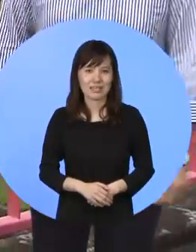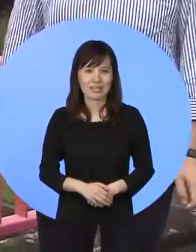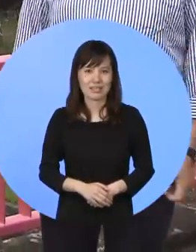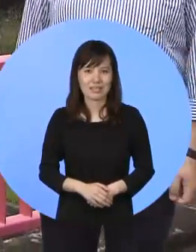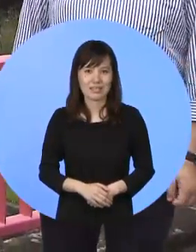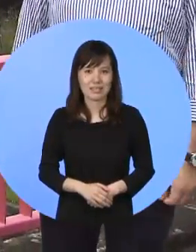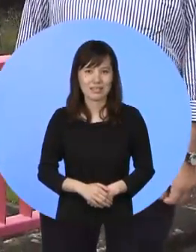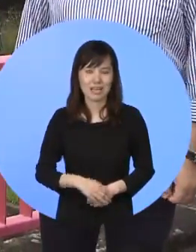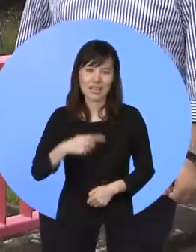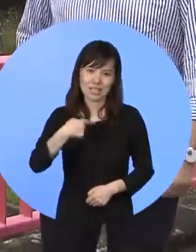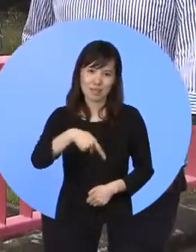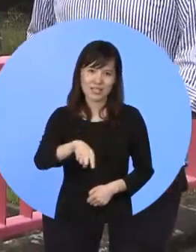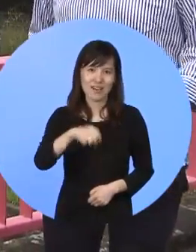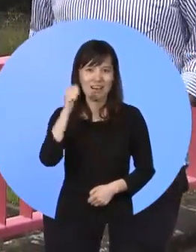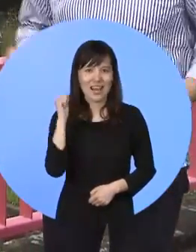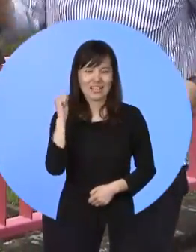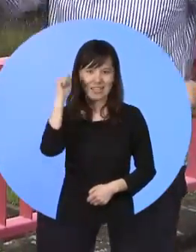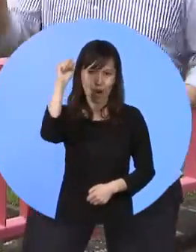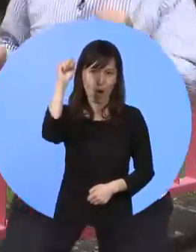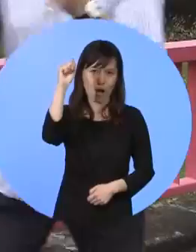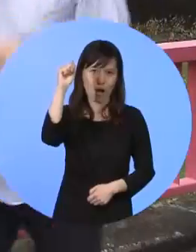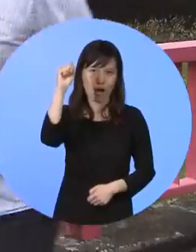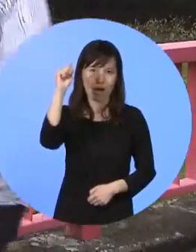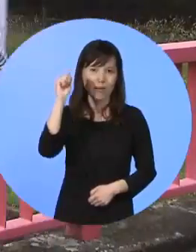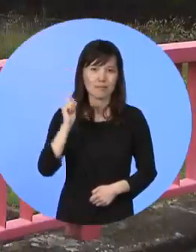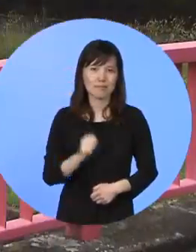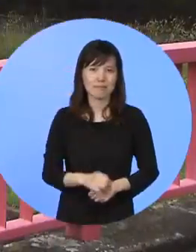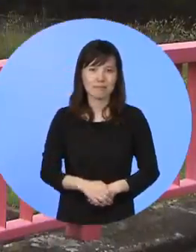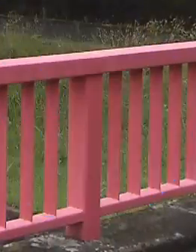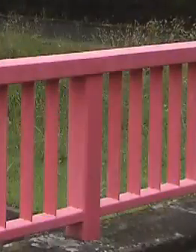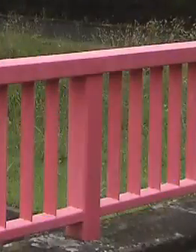。 早速行きましょう。レッツゴー。